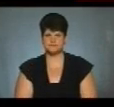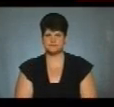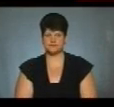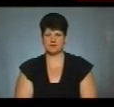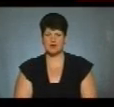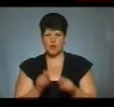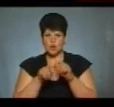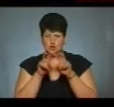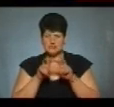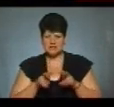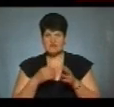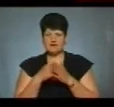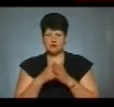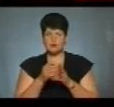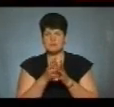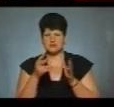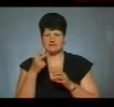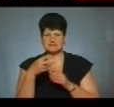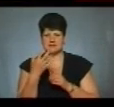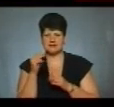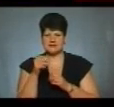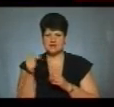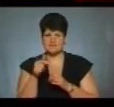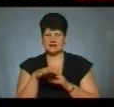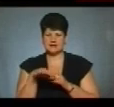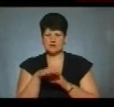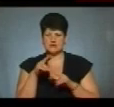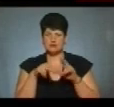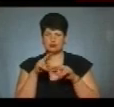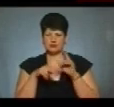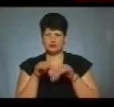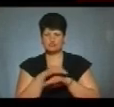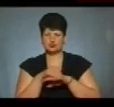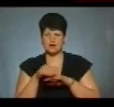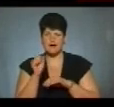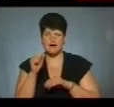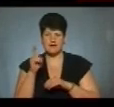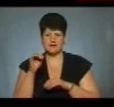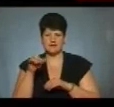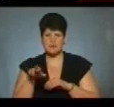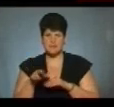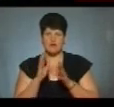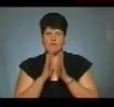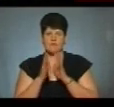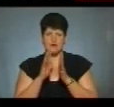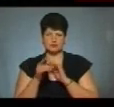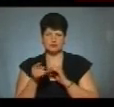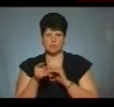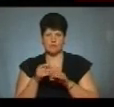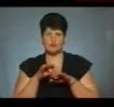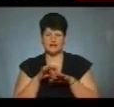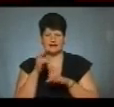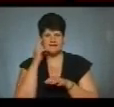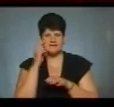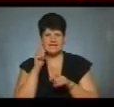Дослідження вартістю понад 25 тисяч гривень на території забудови вуличної академії в парку відродження в Тернополі провели київські